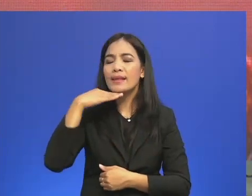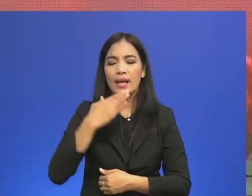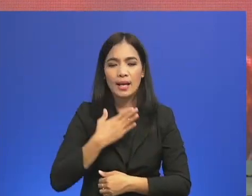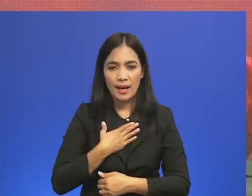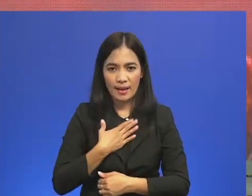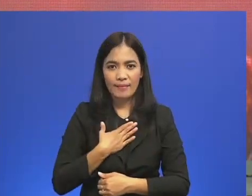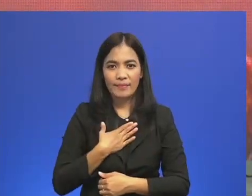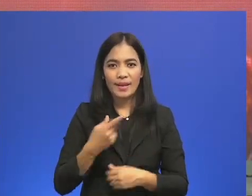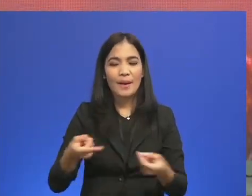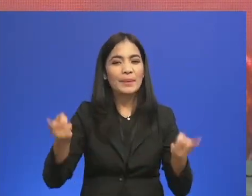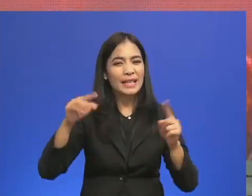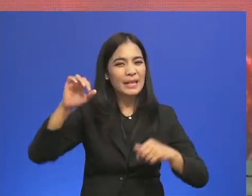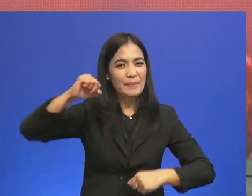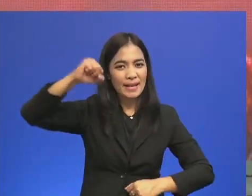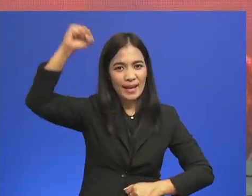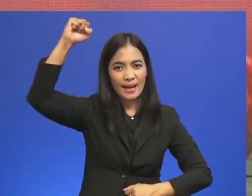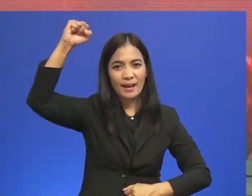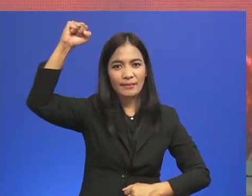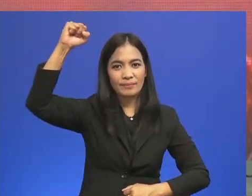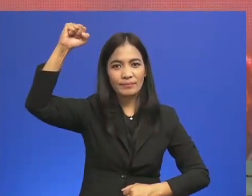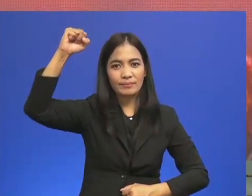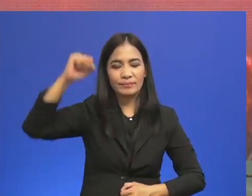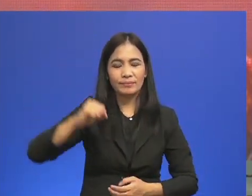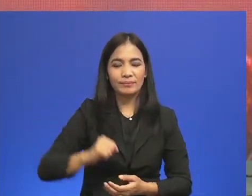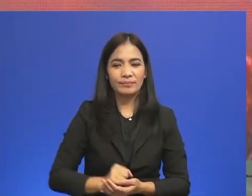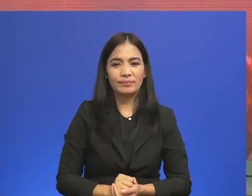kita menjadi merdeka, saudara.